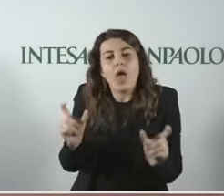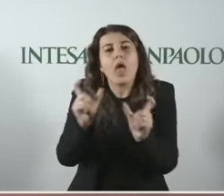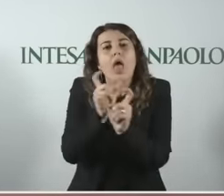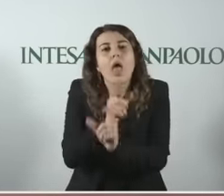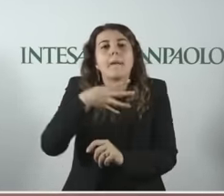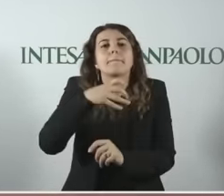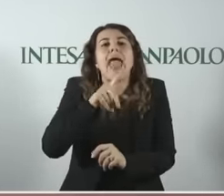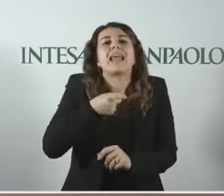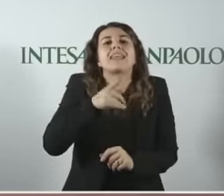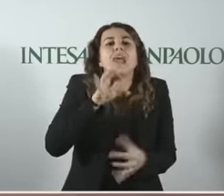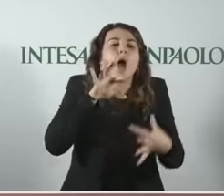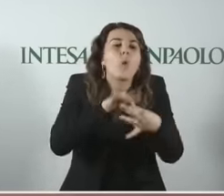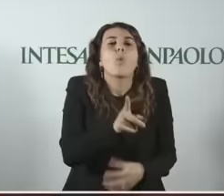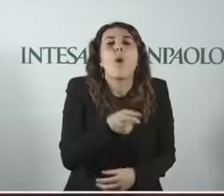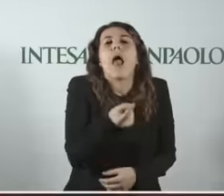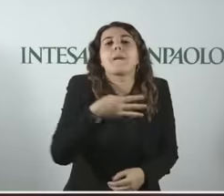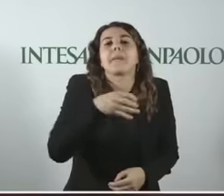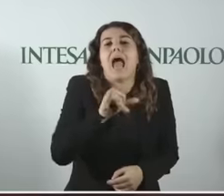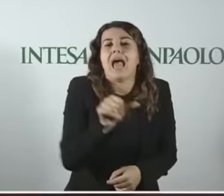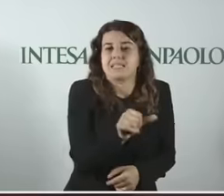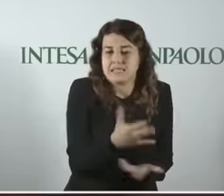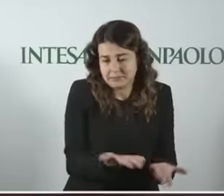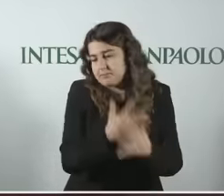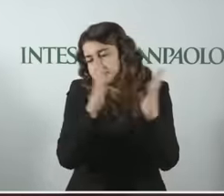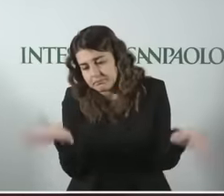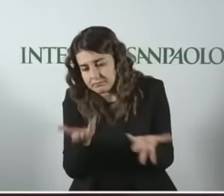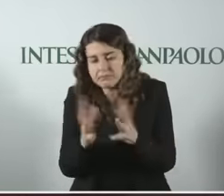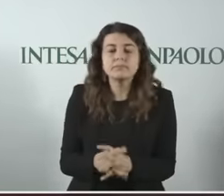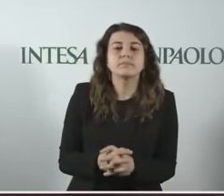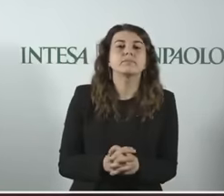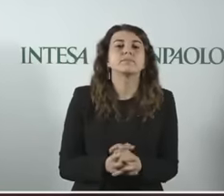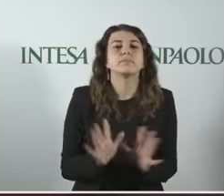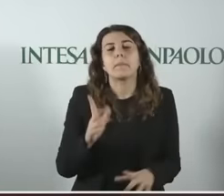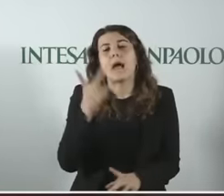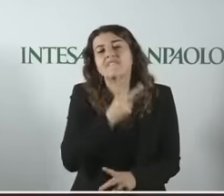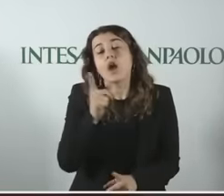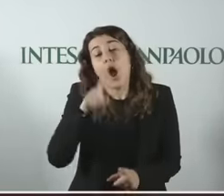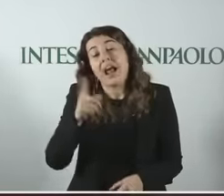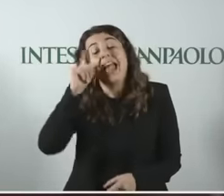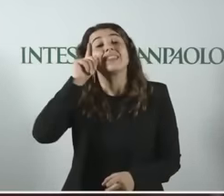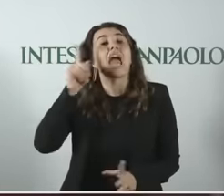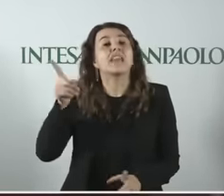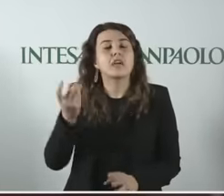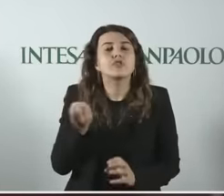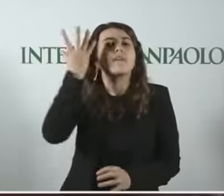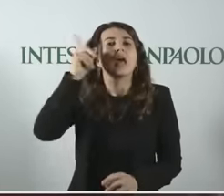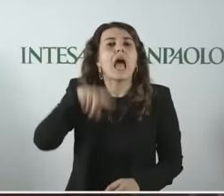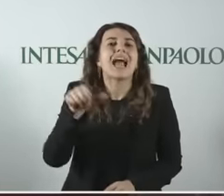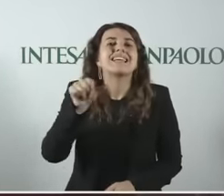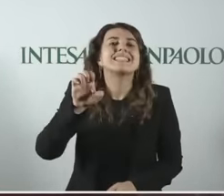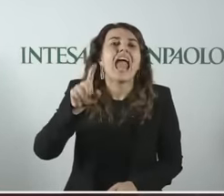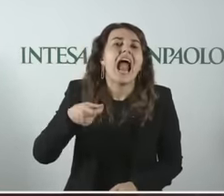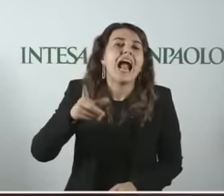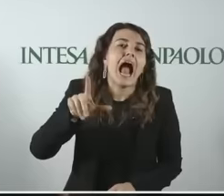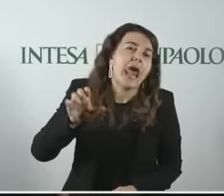il mais detto tutto questo No beh rendiamo giustizia ai tedeschi nel Medioevo inventano anche la segale inventano Insomma